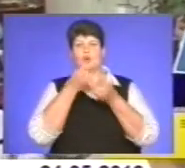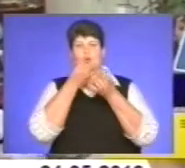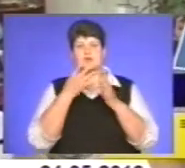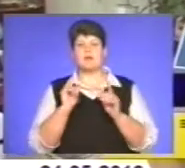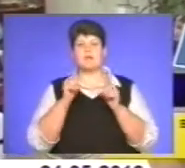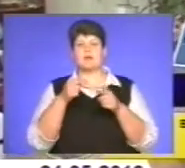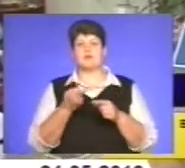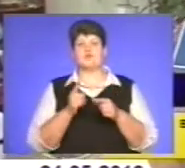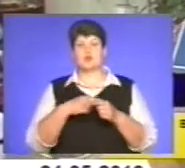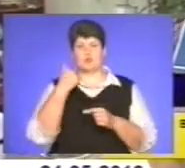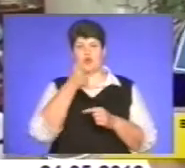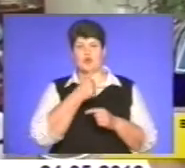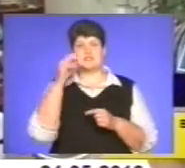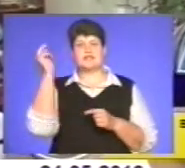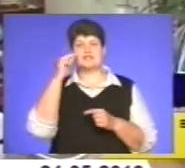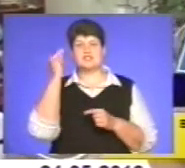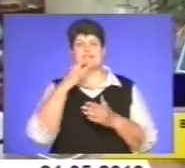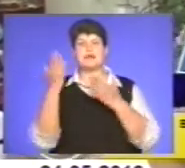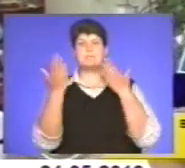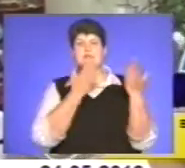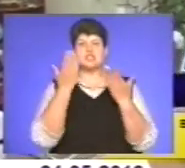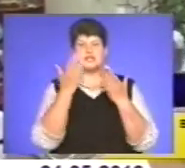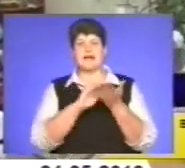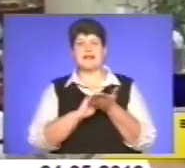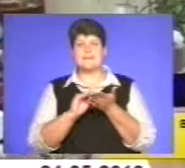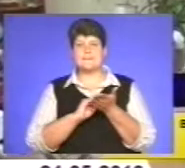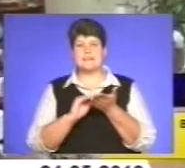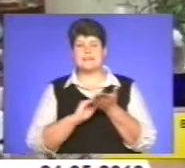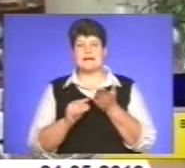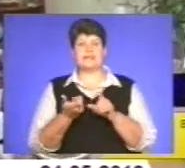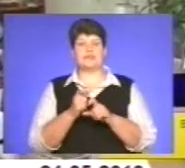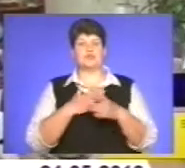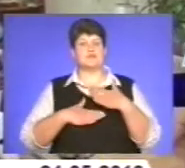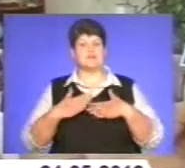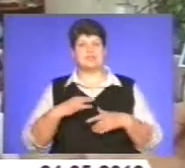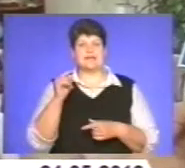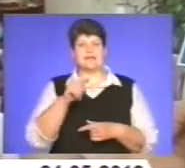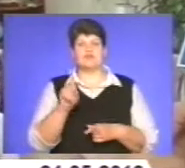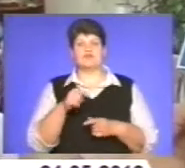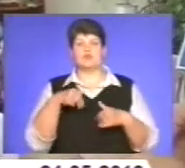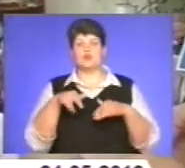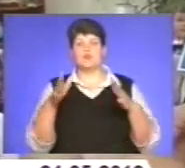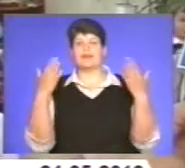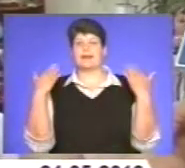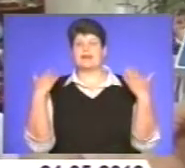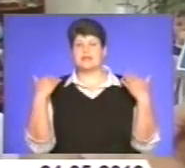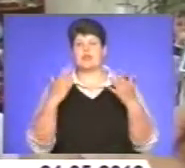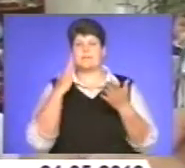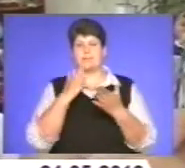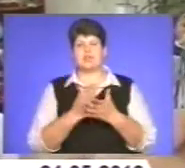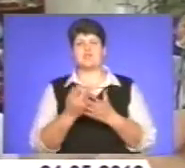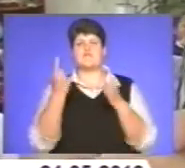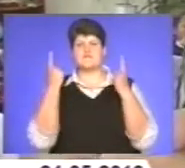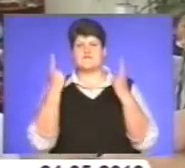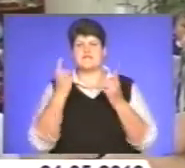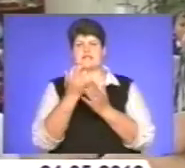року. Навчилися ми читати і писати. Я дуже втішна тим, що вони йдуть на канікули, маючи великий